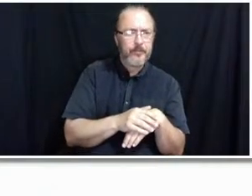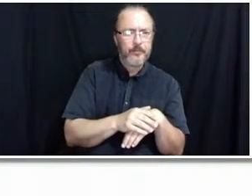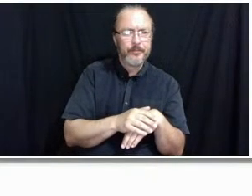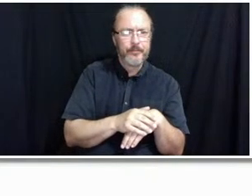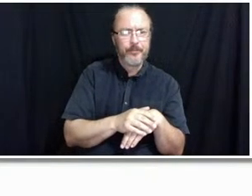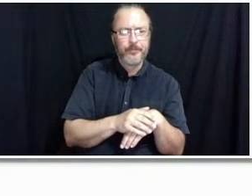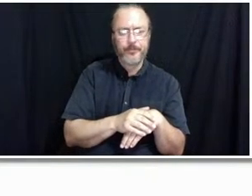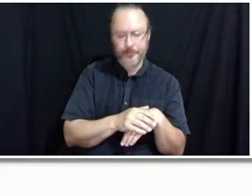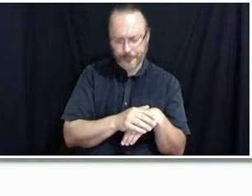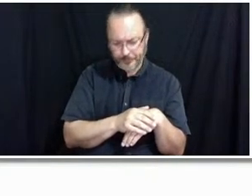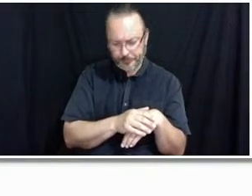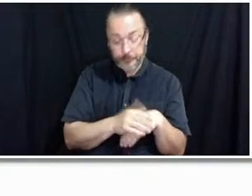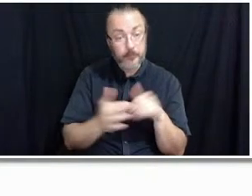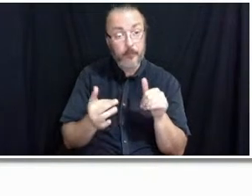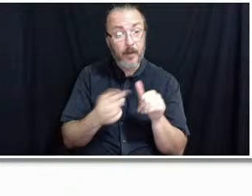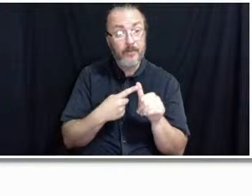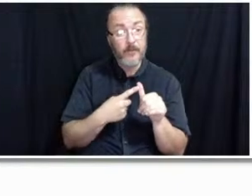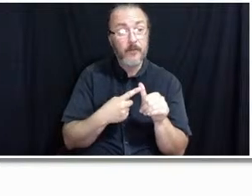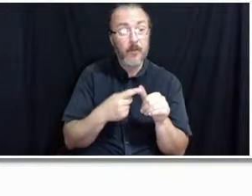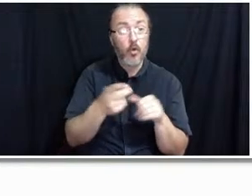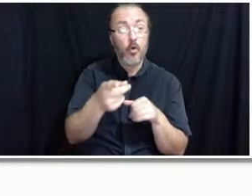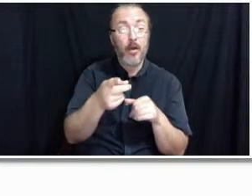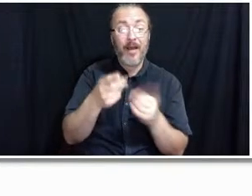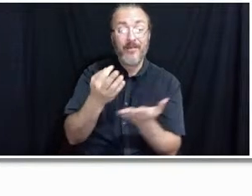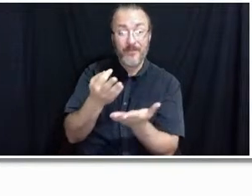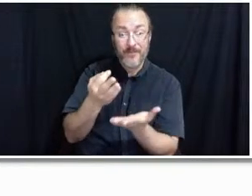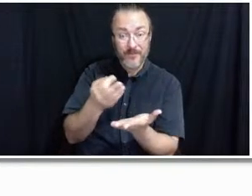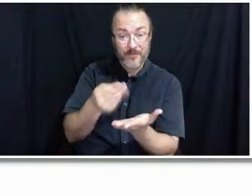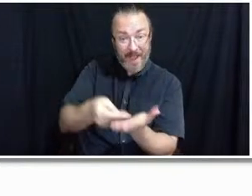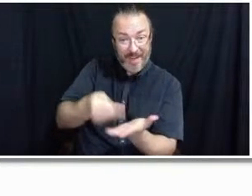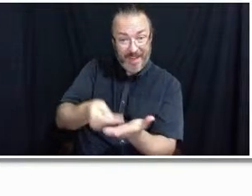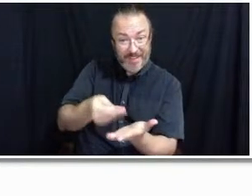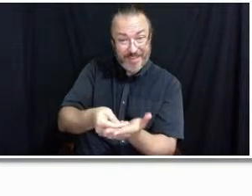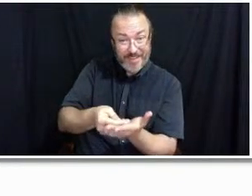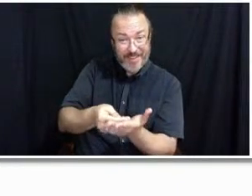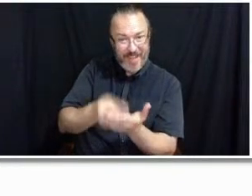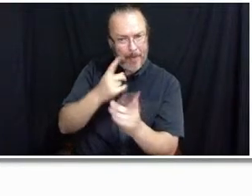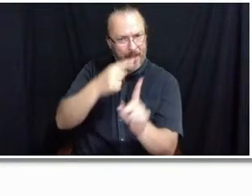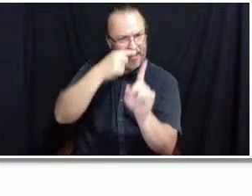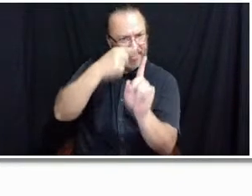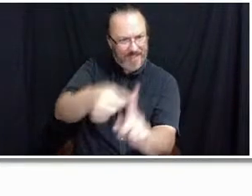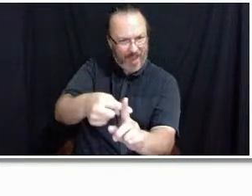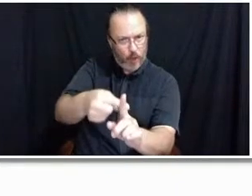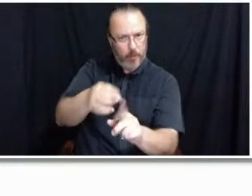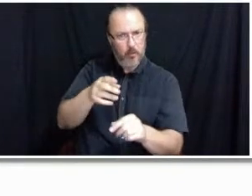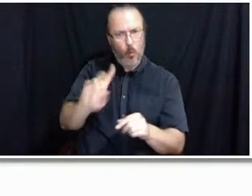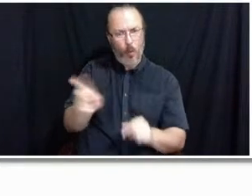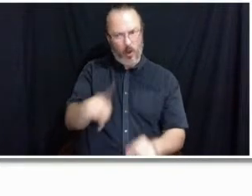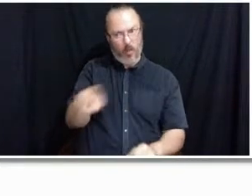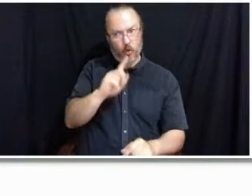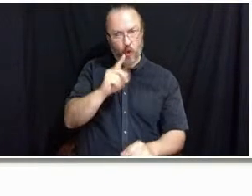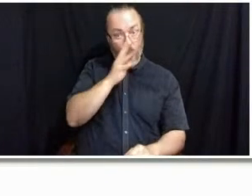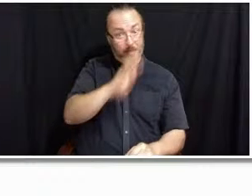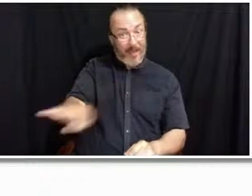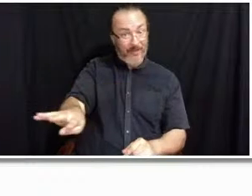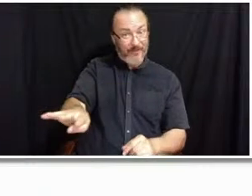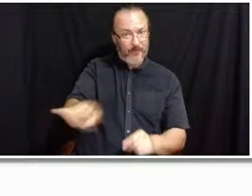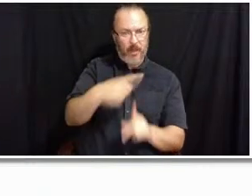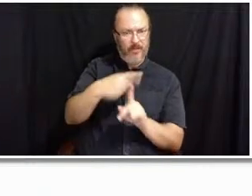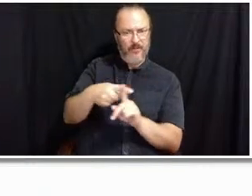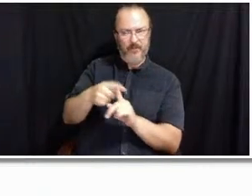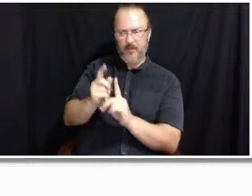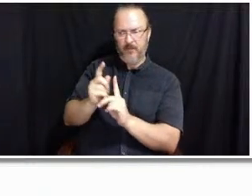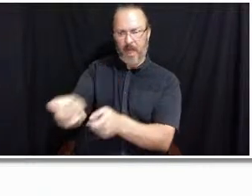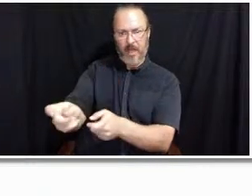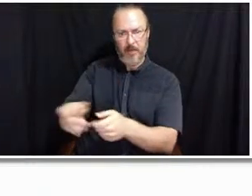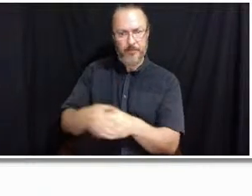GEM lui-même. Premièrement, le financement doit cibler ceux qui ont été laissés en arrière, à la traîne, car il